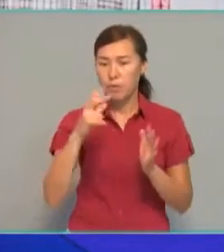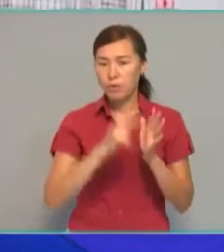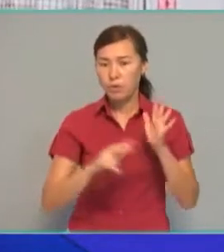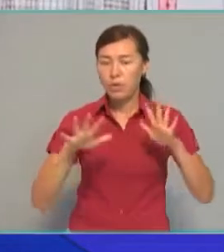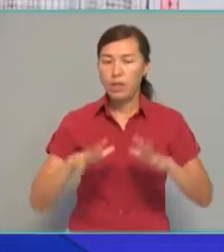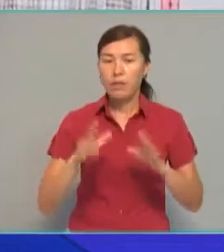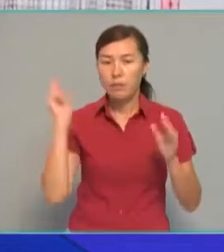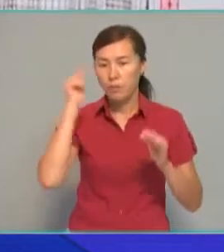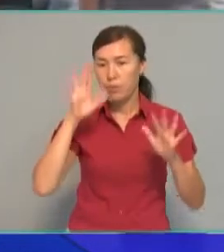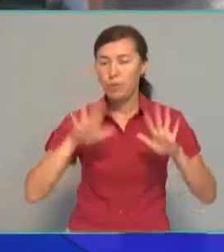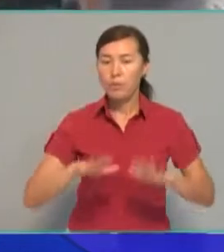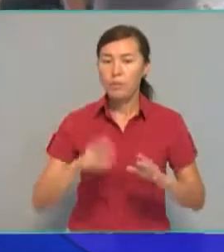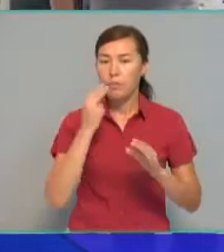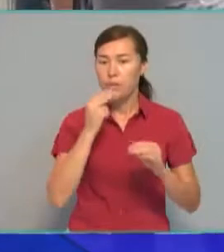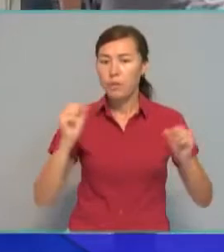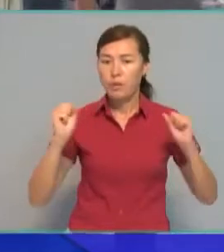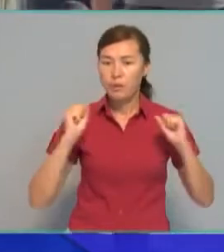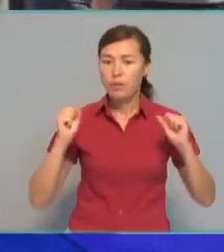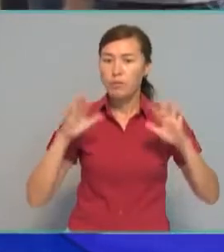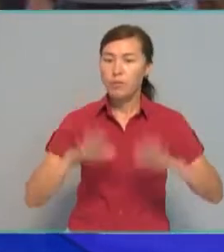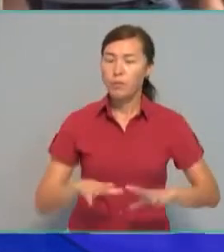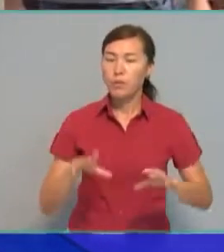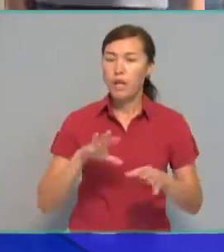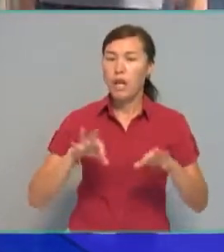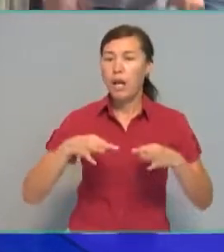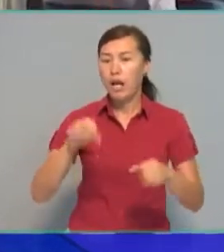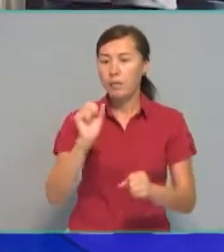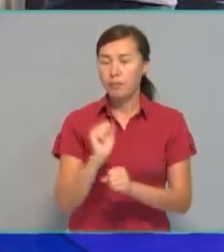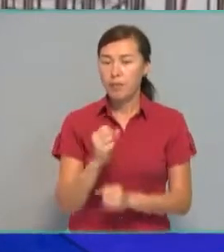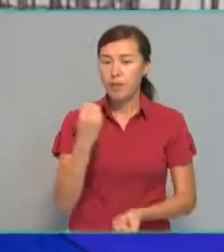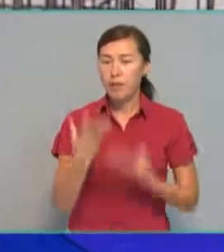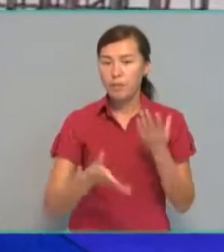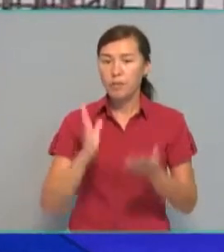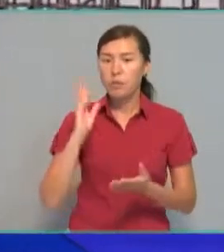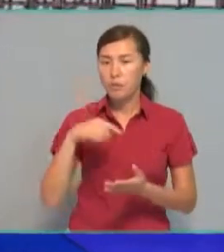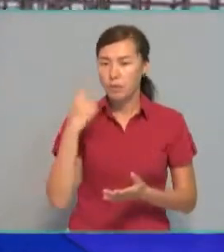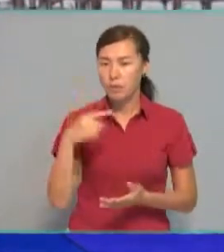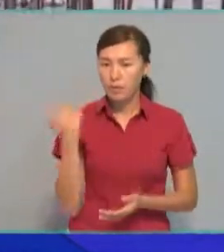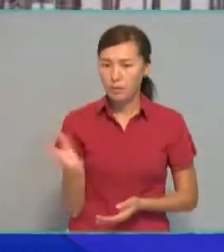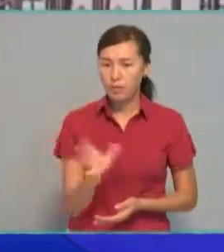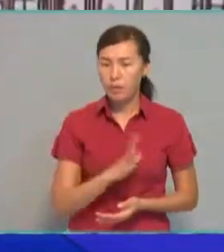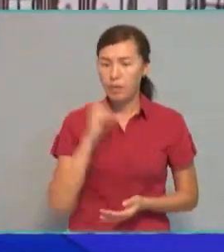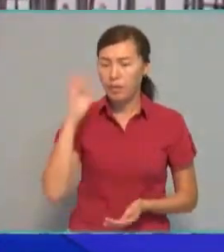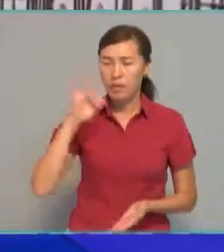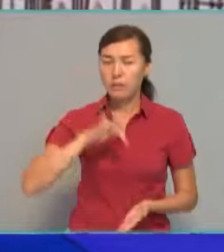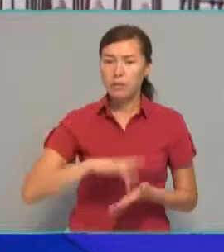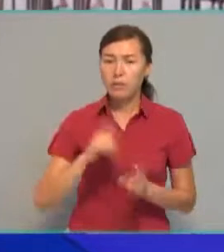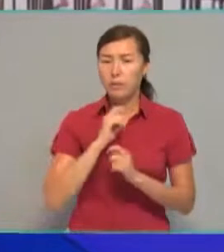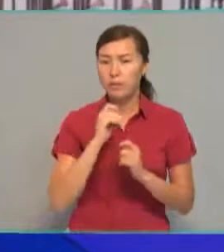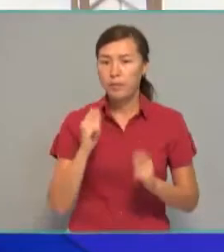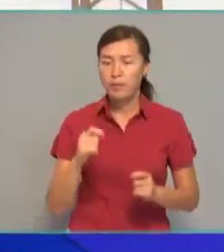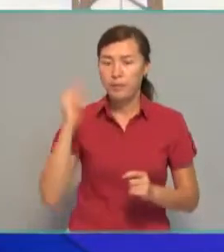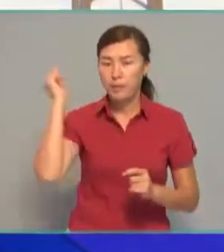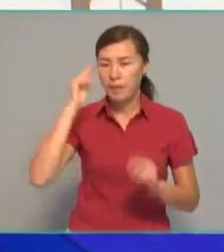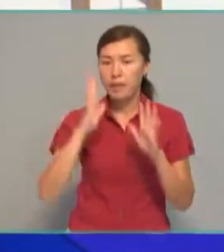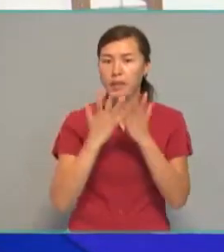орындық медресе, асхана, спорт алаңдары, автотұрақ пен субұрқақ болады деп айтылғанды. Ал Шымкент қаласының сыя,